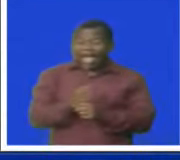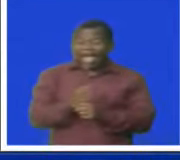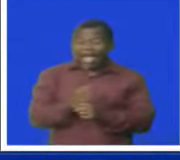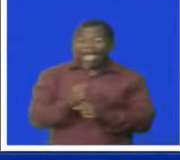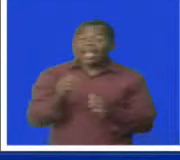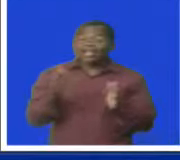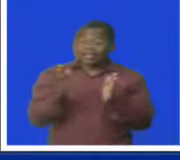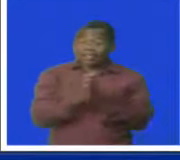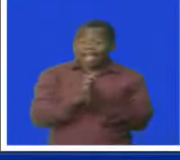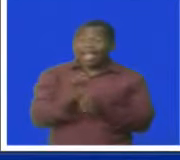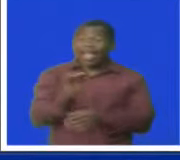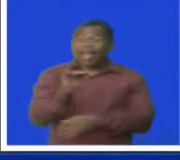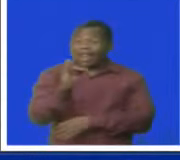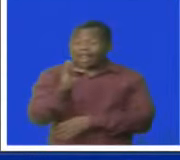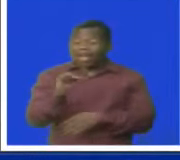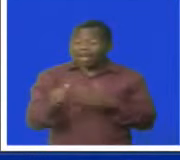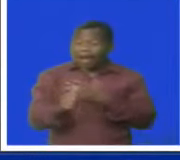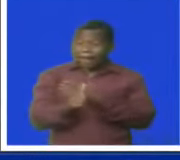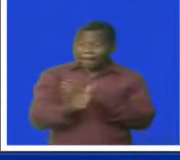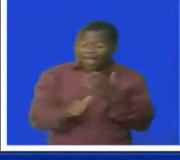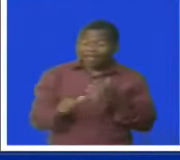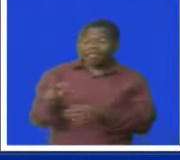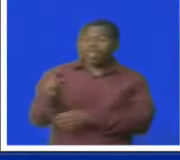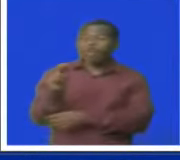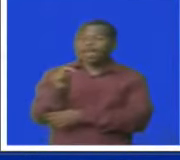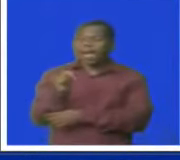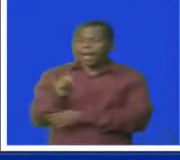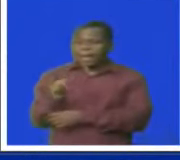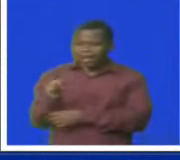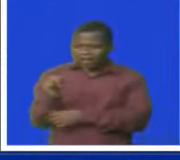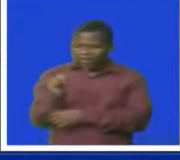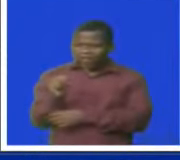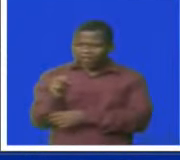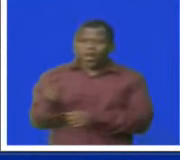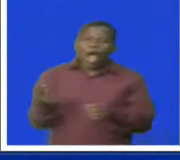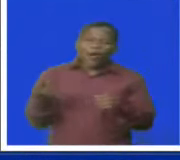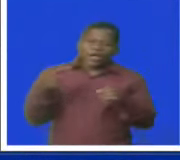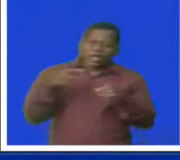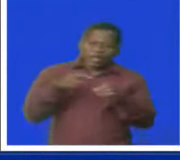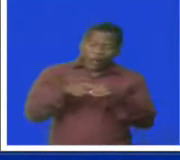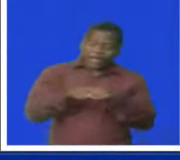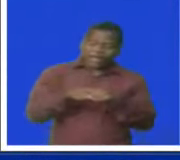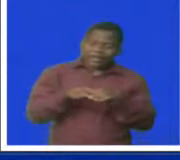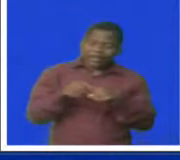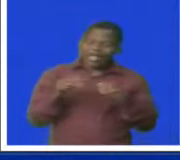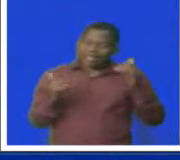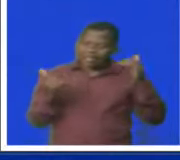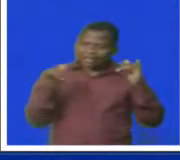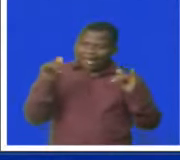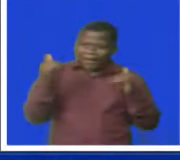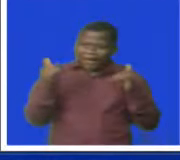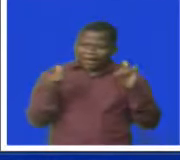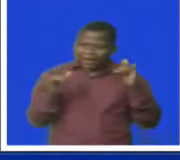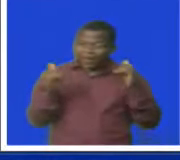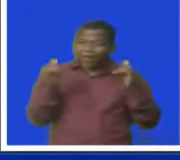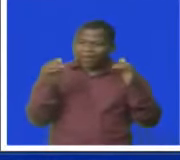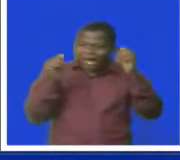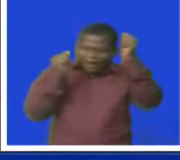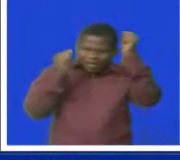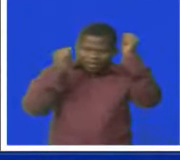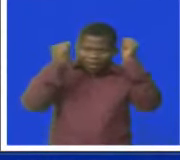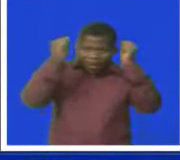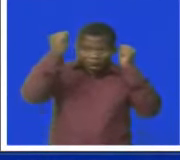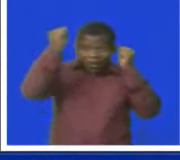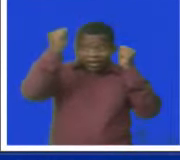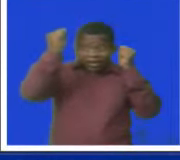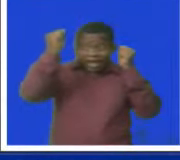masotsha labe ka empini kepha lonyaka akukenteki ngesizathu salomkhuhlane lokhungethe